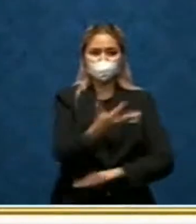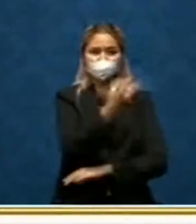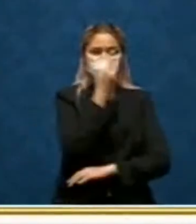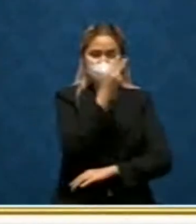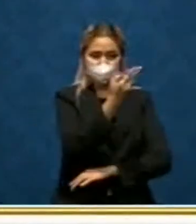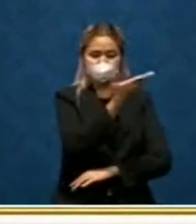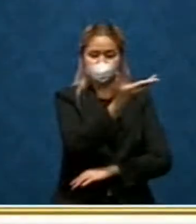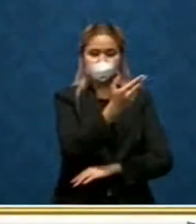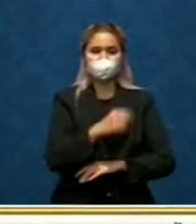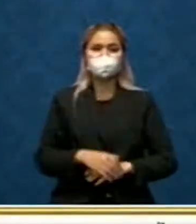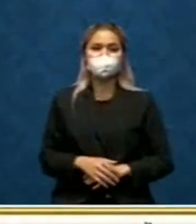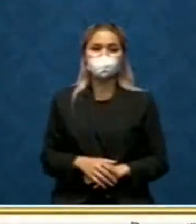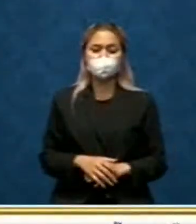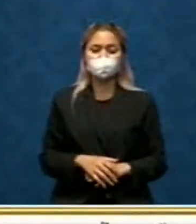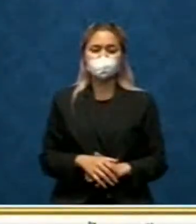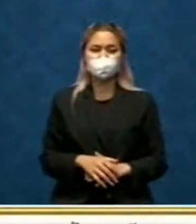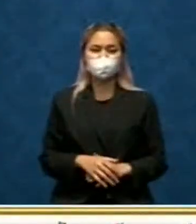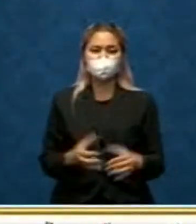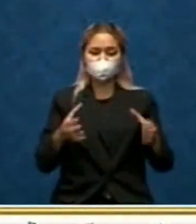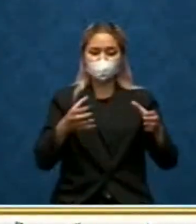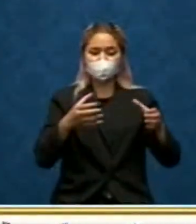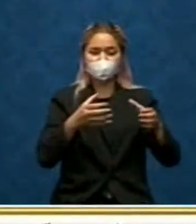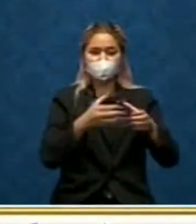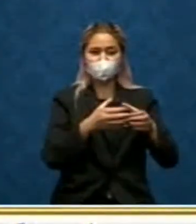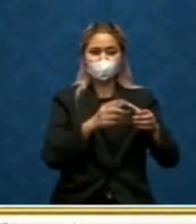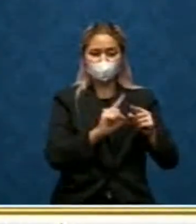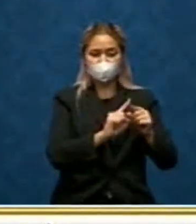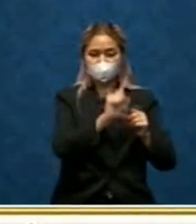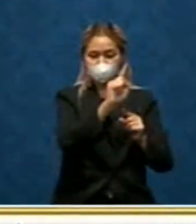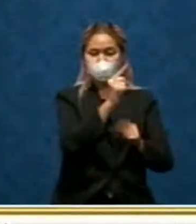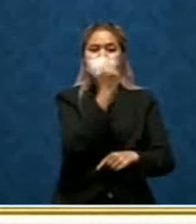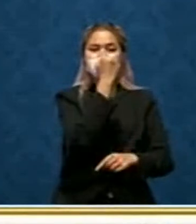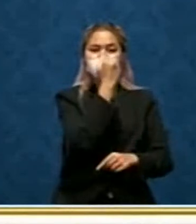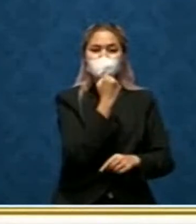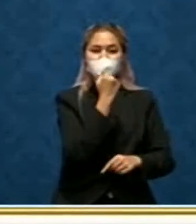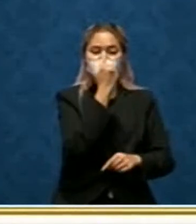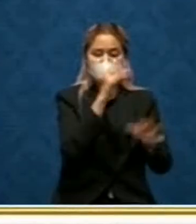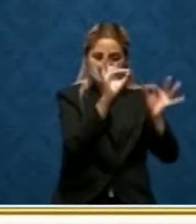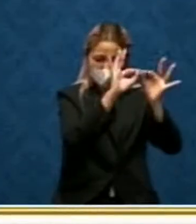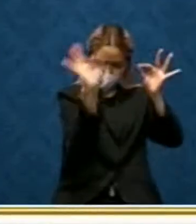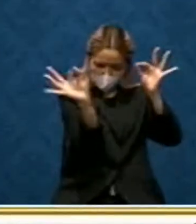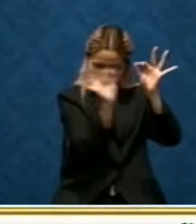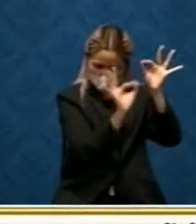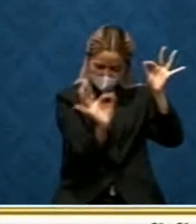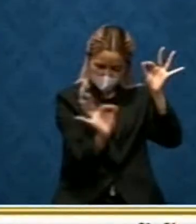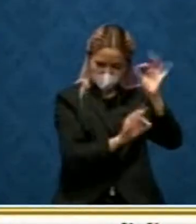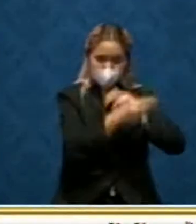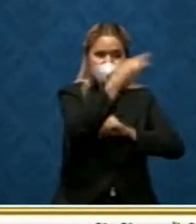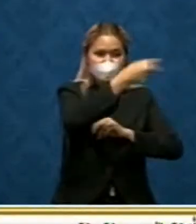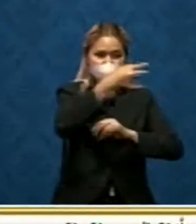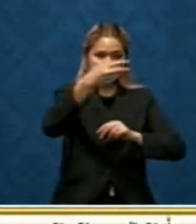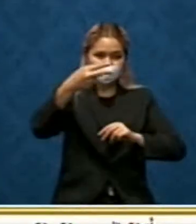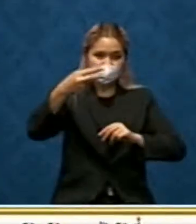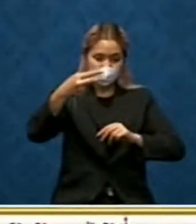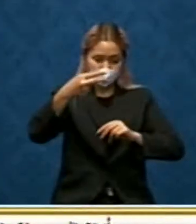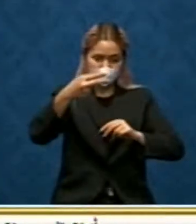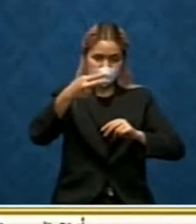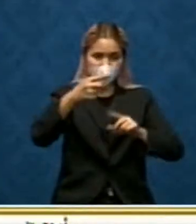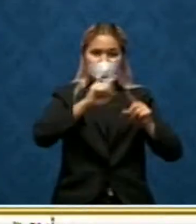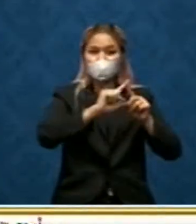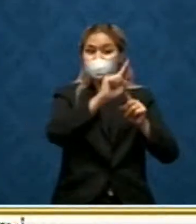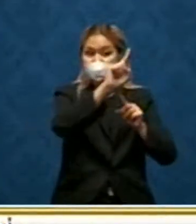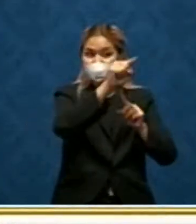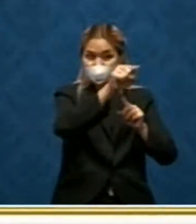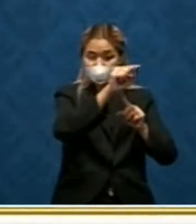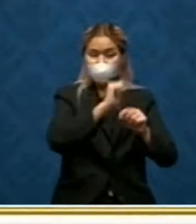ายกลมแรกเลยครับนี่กล่มแก สีแดงนี้สีแดงนี่คือโยบายหักทำไมเลขมเปเลี